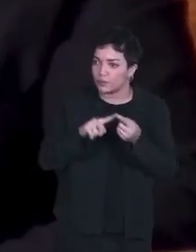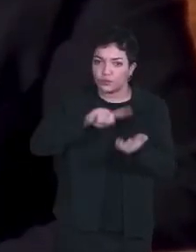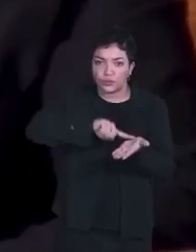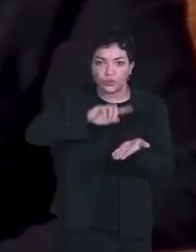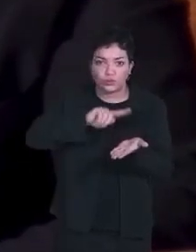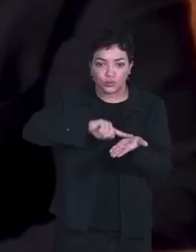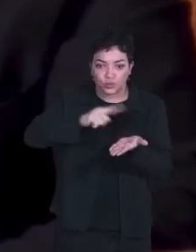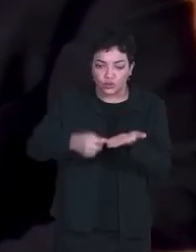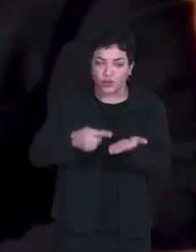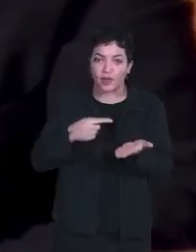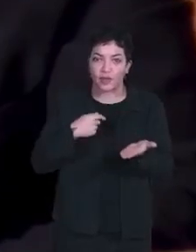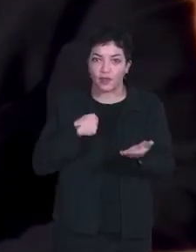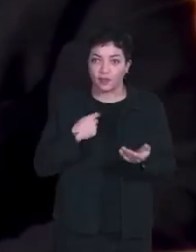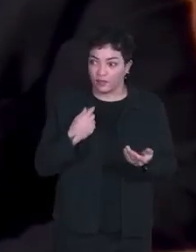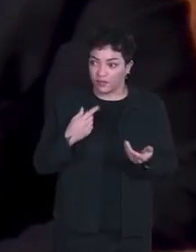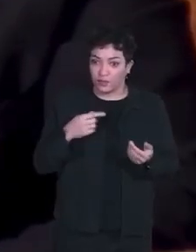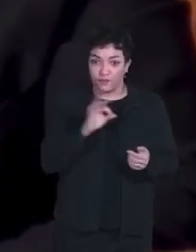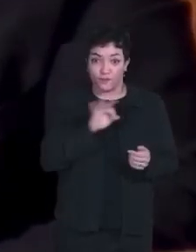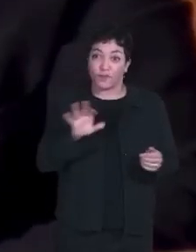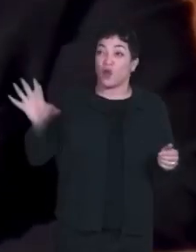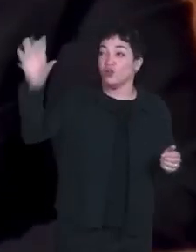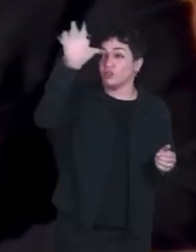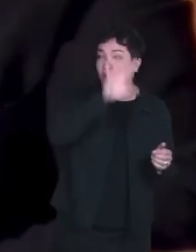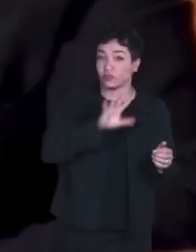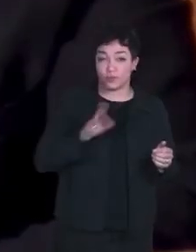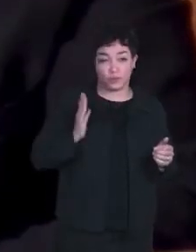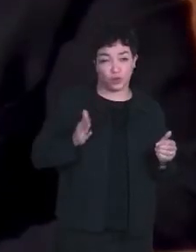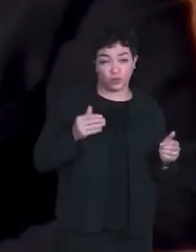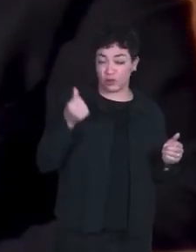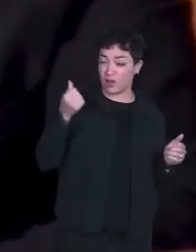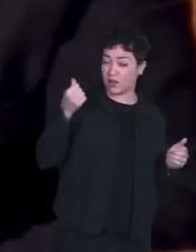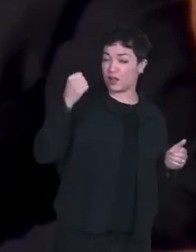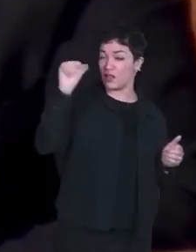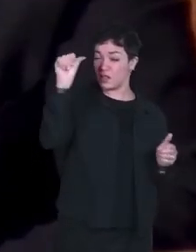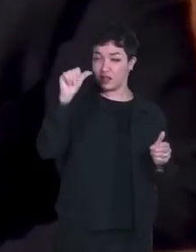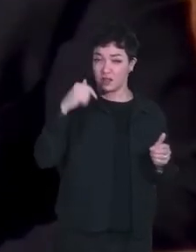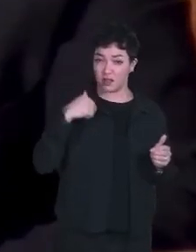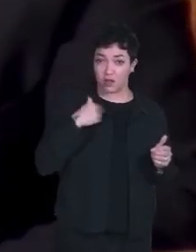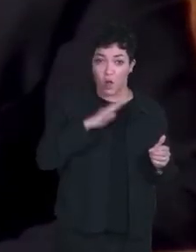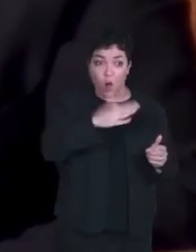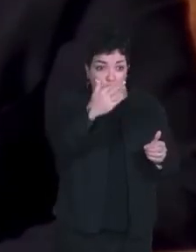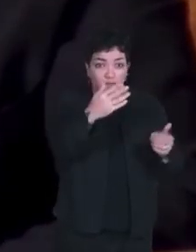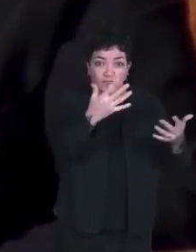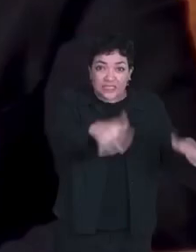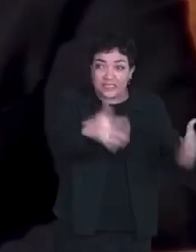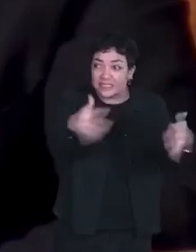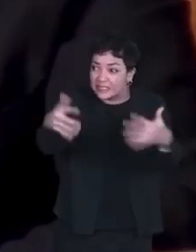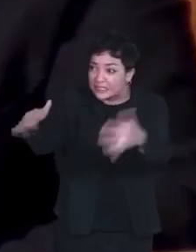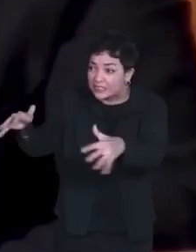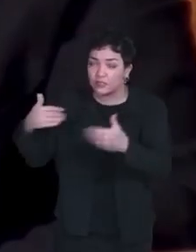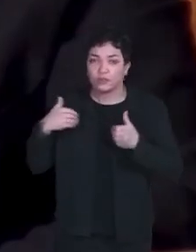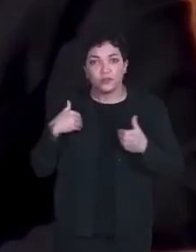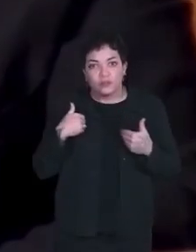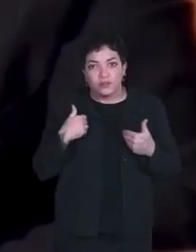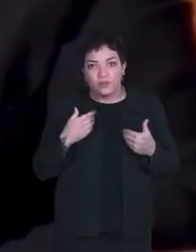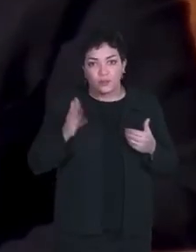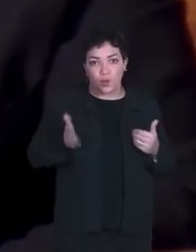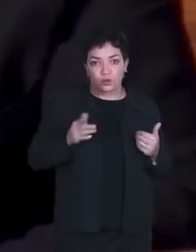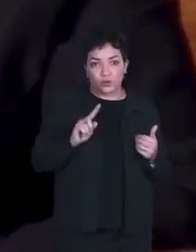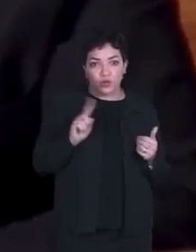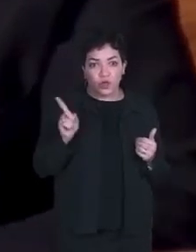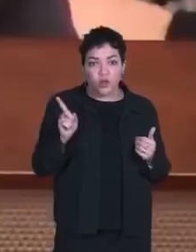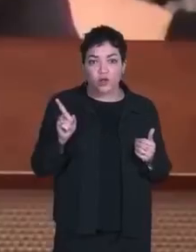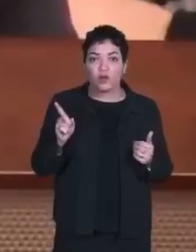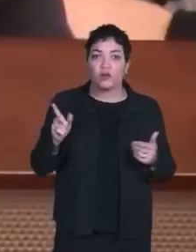ça s'est fait. On est les seuls en France. On est les seuls en France. Sortez de Bordeaux, monsieur Florian. Mais même à Bordeaux Métropole, enfin, vous